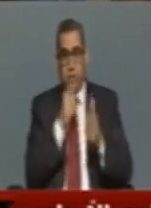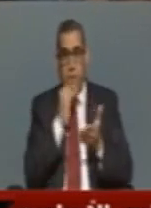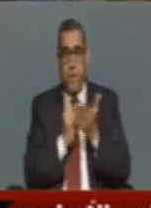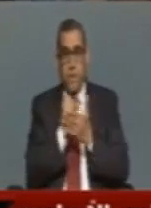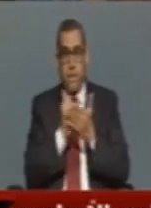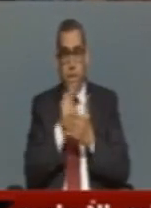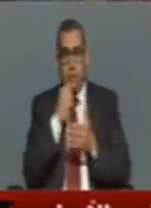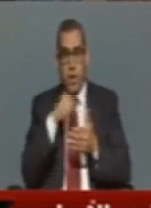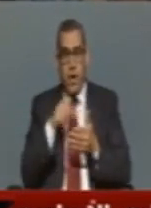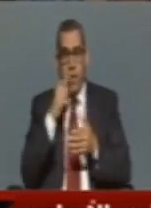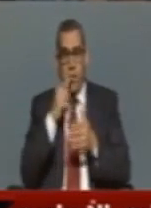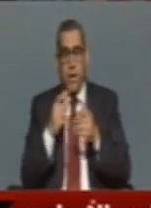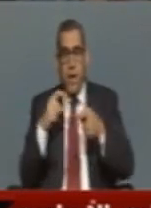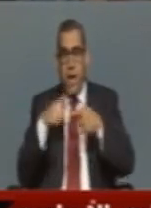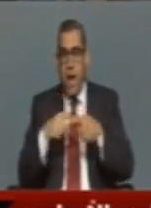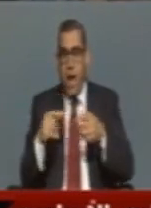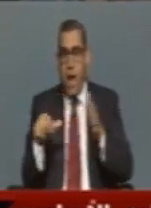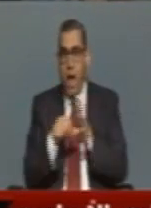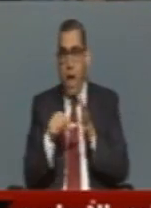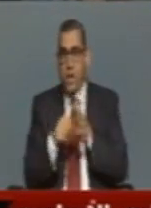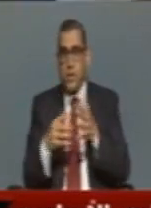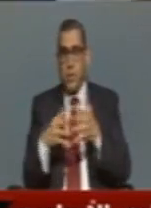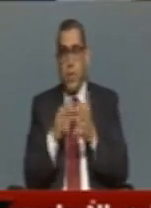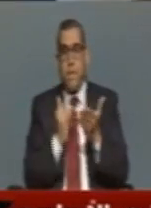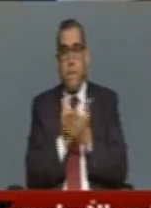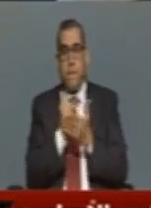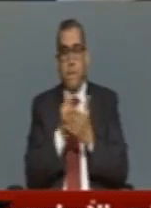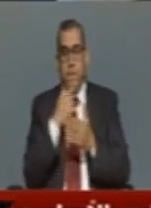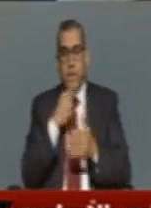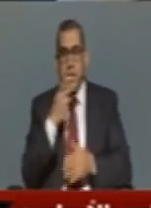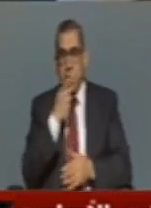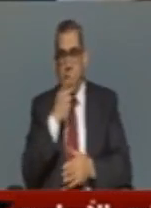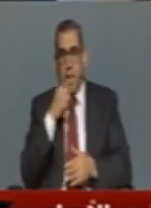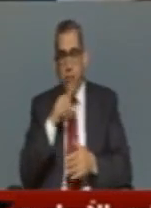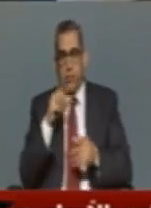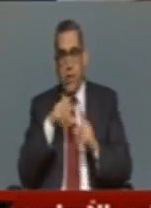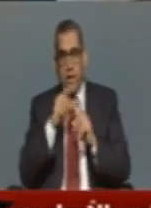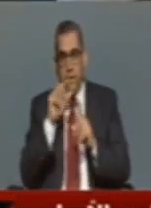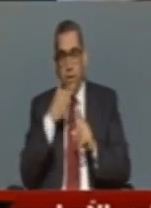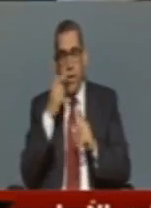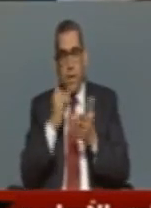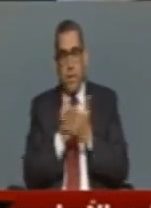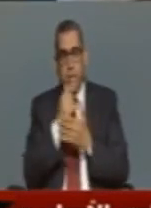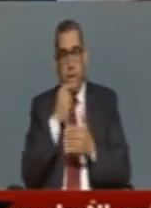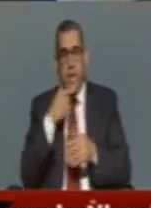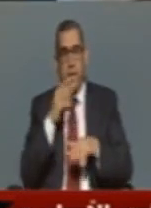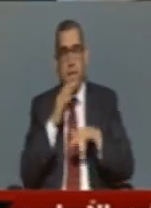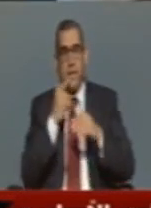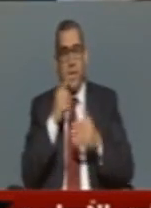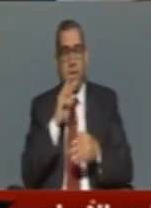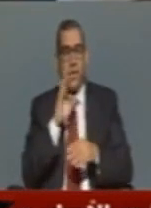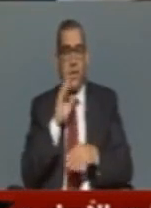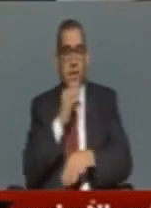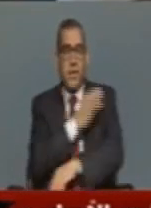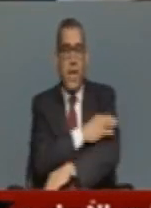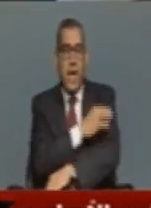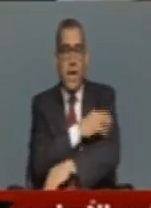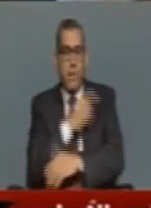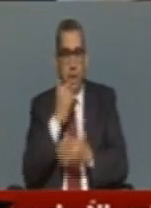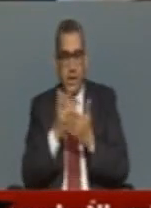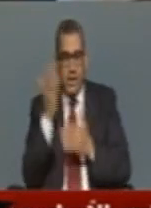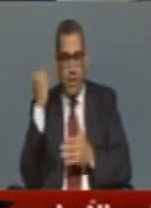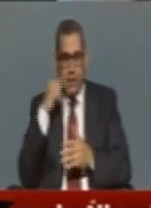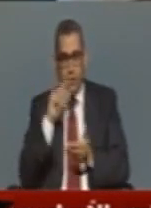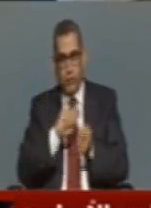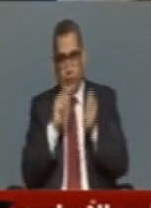القطاع الخاص، ثم المدارس الرسمية لغات أو كان ما يطلق عليها المدارس التجريبي زمان، وعليها الحقيقة